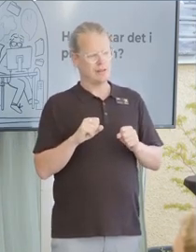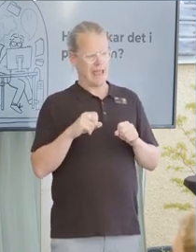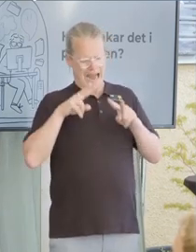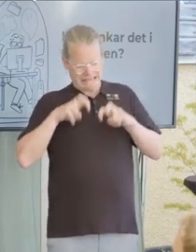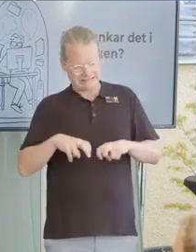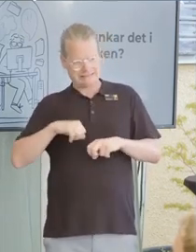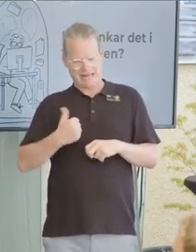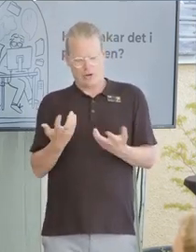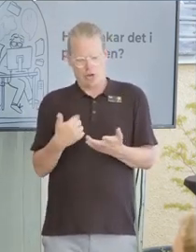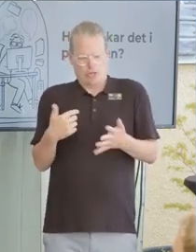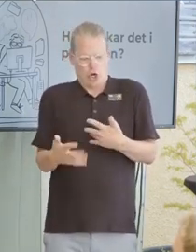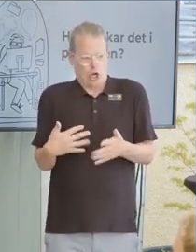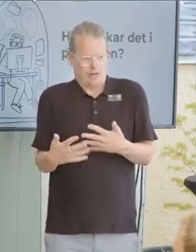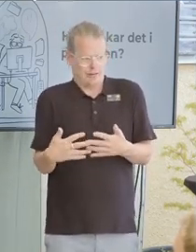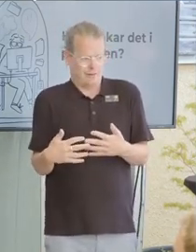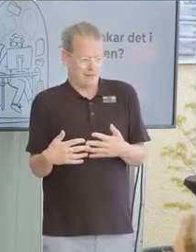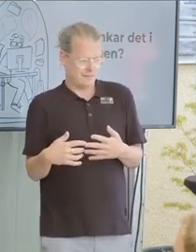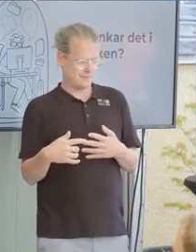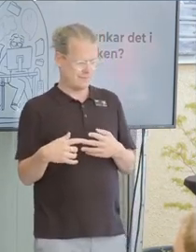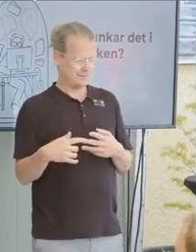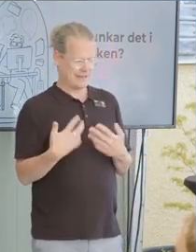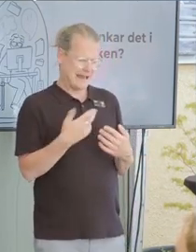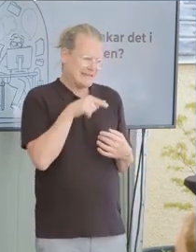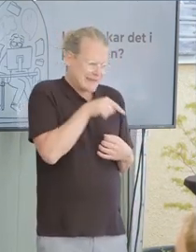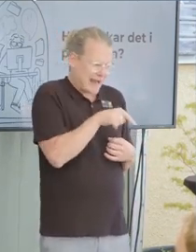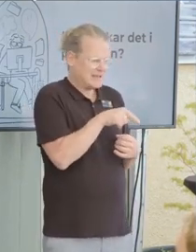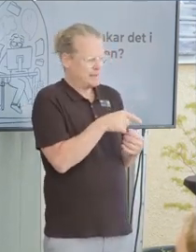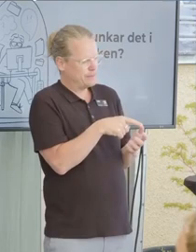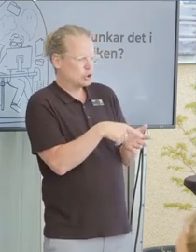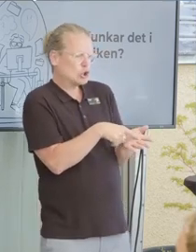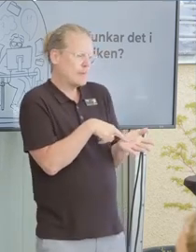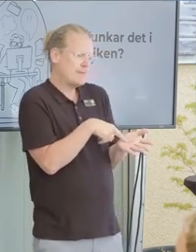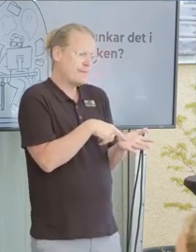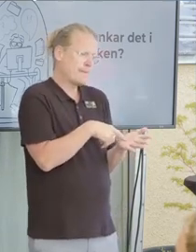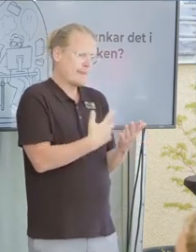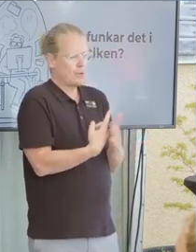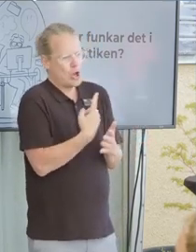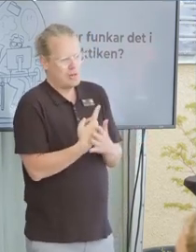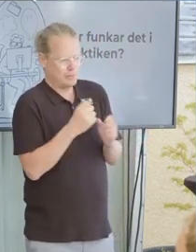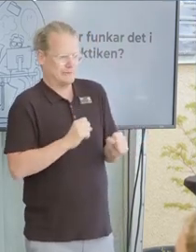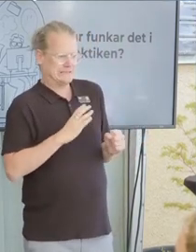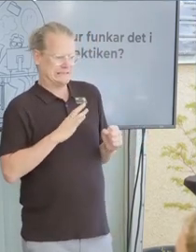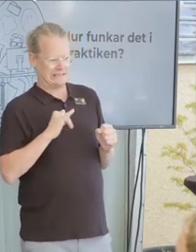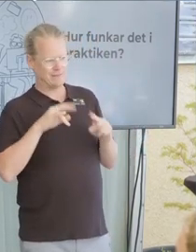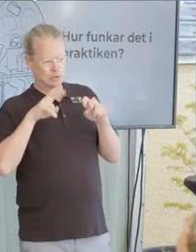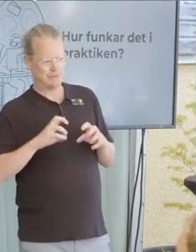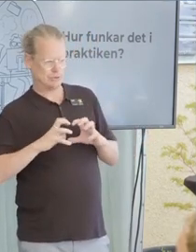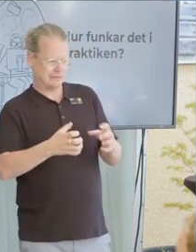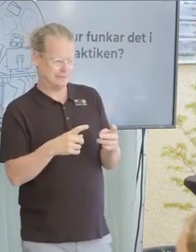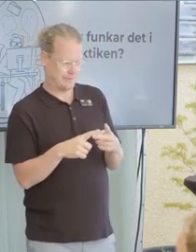Eftersom även den typen av tillgång är viktig för forskningsprocessen. Och det är